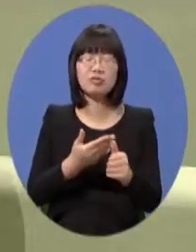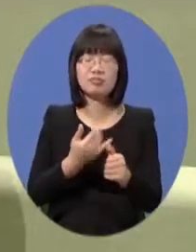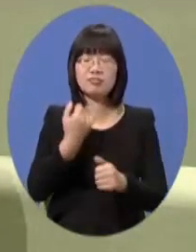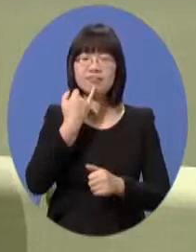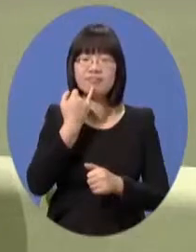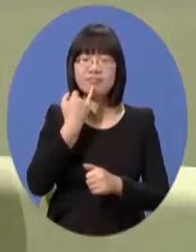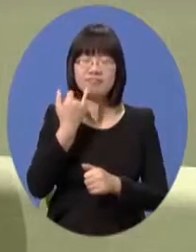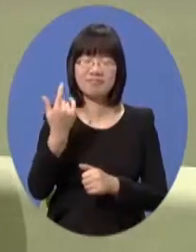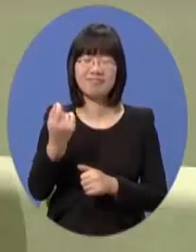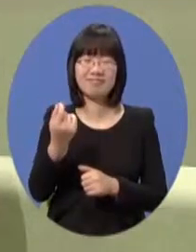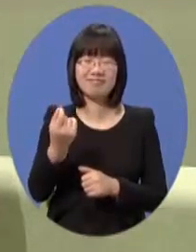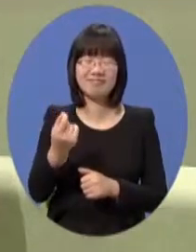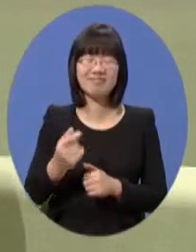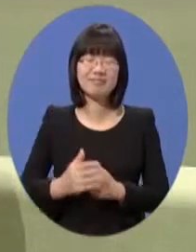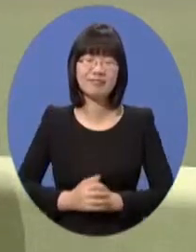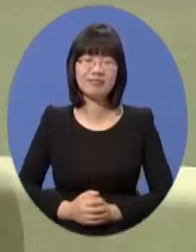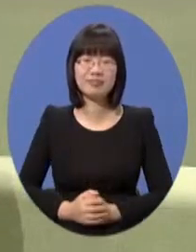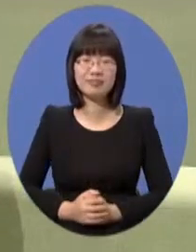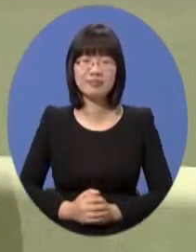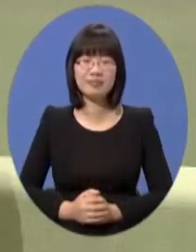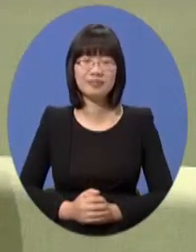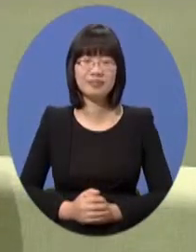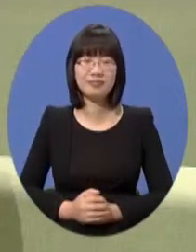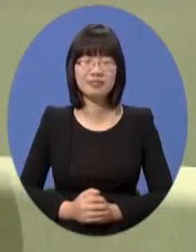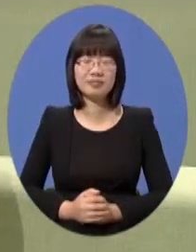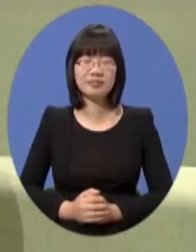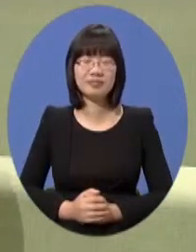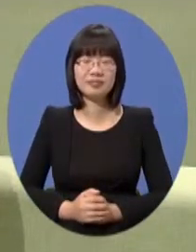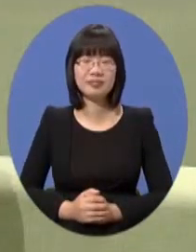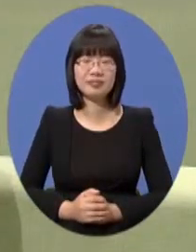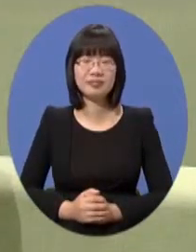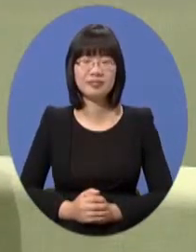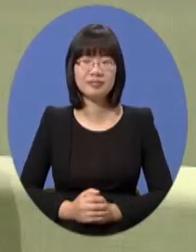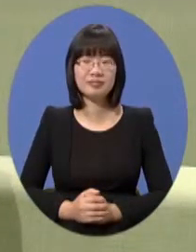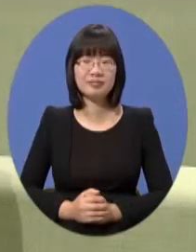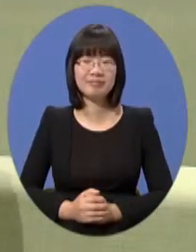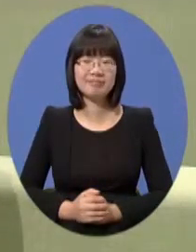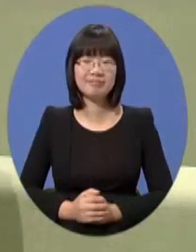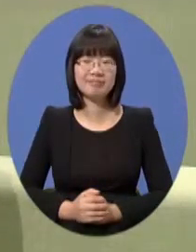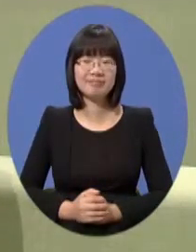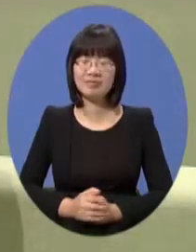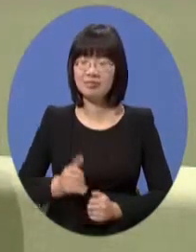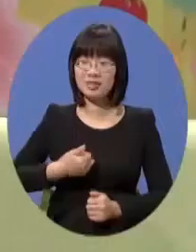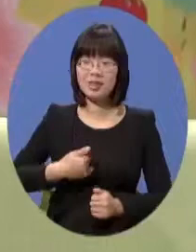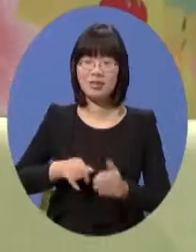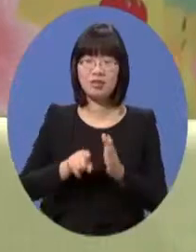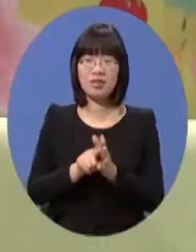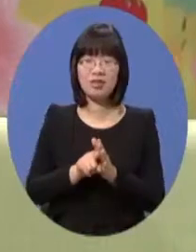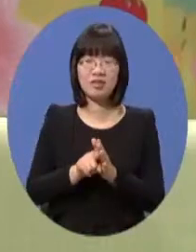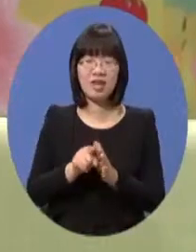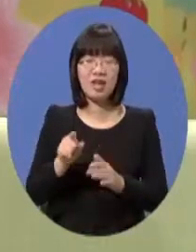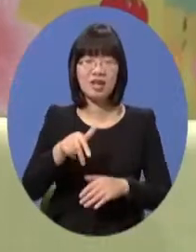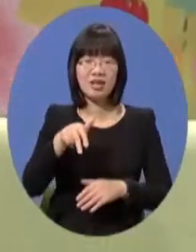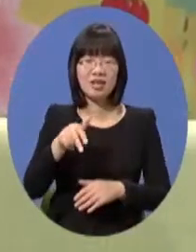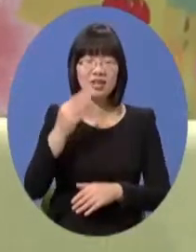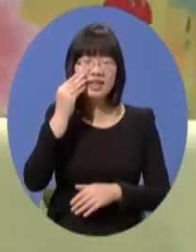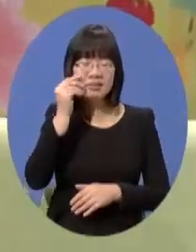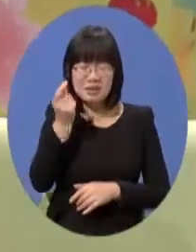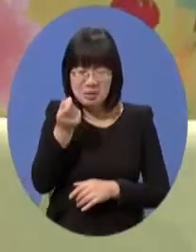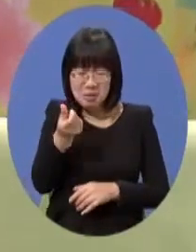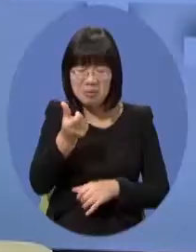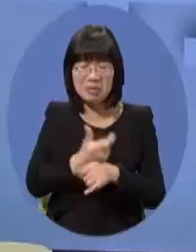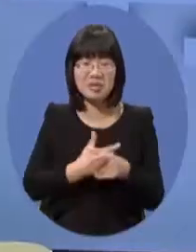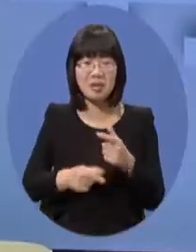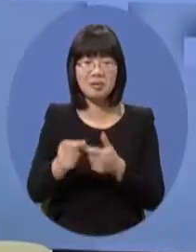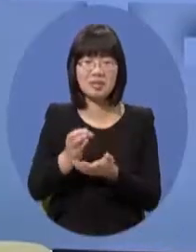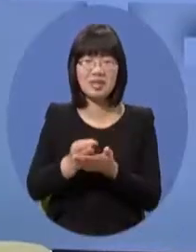그냥 일반 우유를 먹이시는 것이 훨씬 좋겠습니다. 뭐 아이를 위해서 사는 저지방 우유가 더 비싸요. 그럼요. 네.